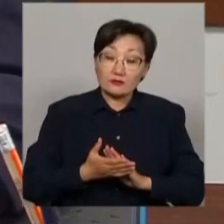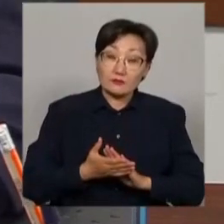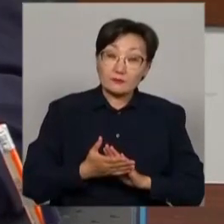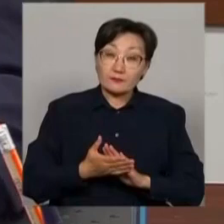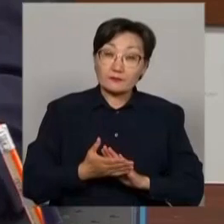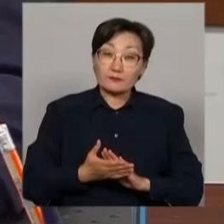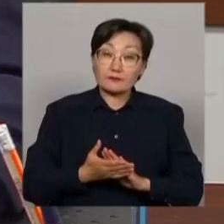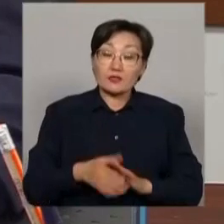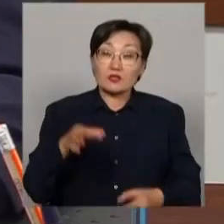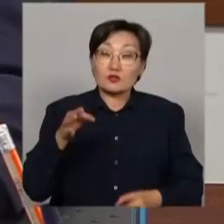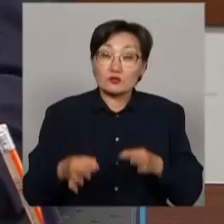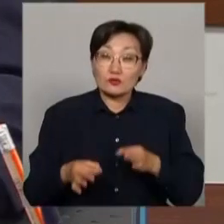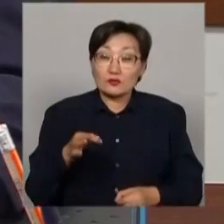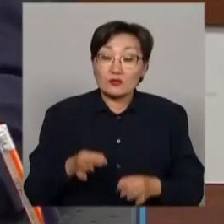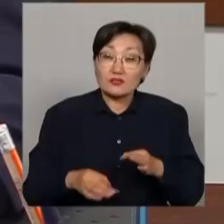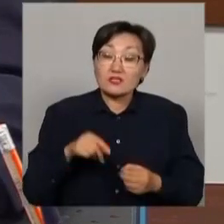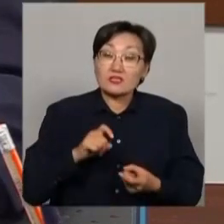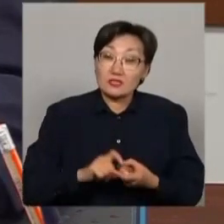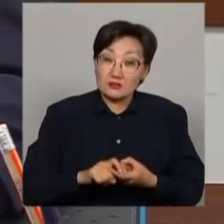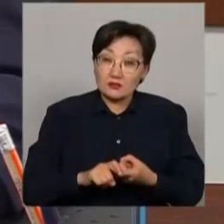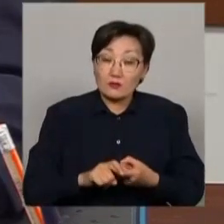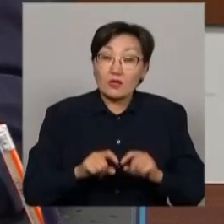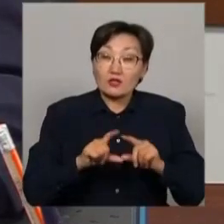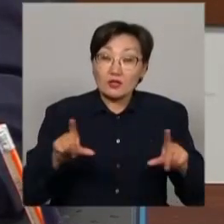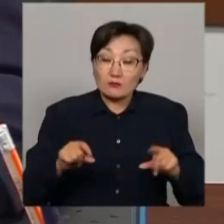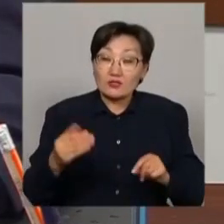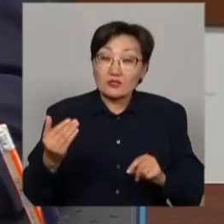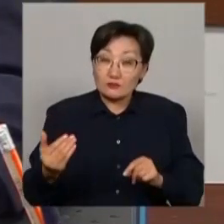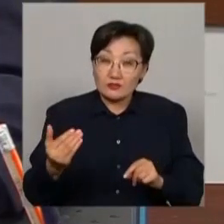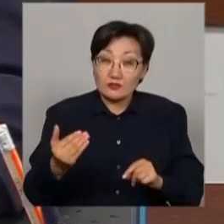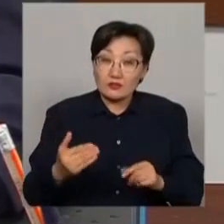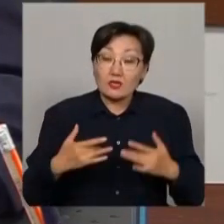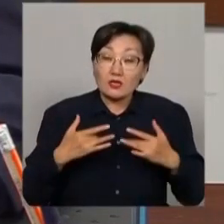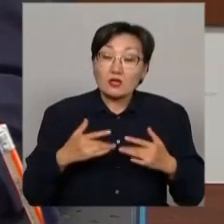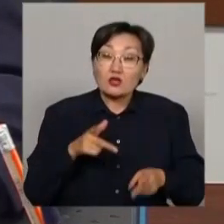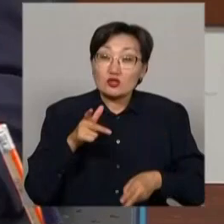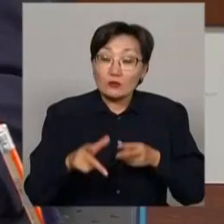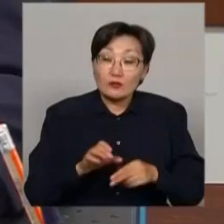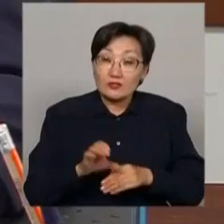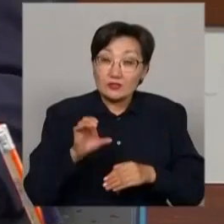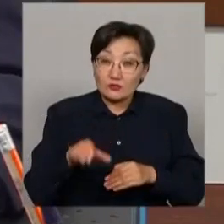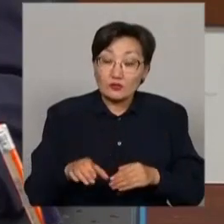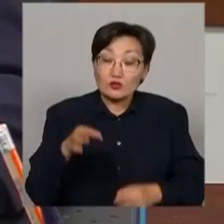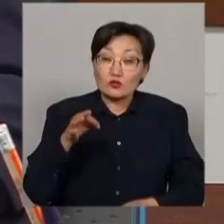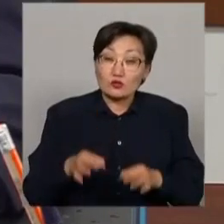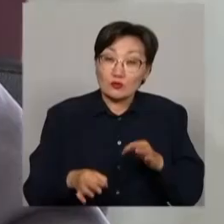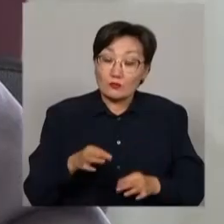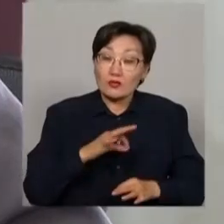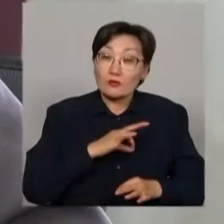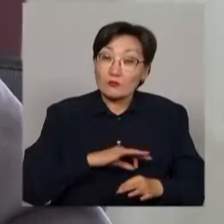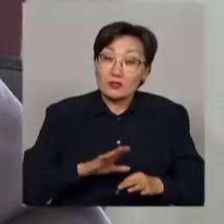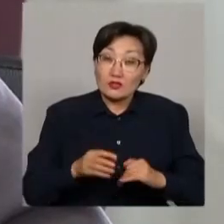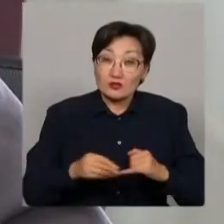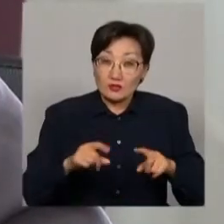жағдайда сот тәртібімен департамент тарапынан талап арыздар жолданып, сот тәртібімен пайдаланылмай жатқан